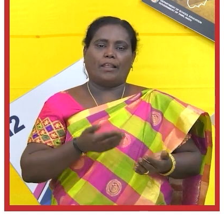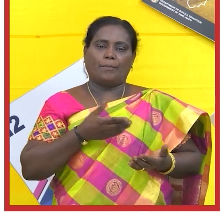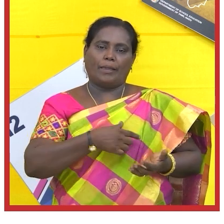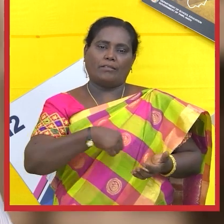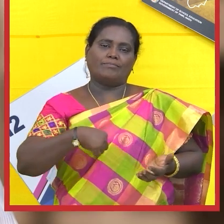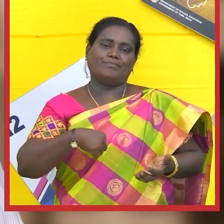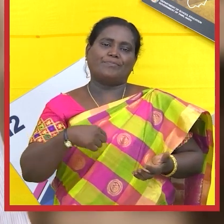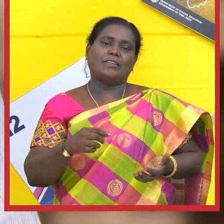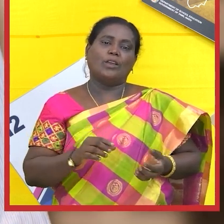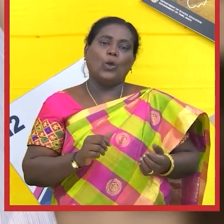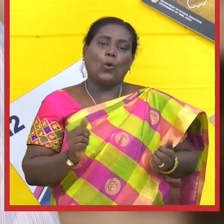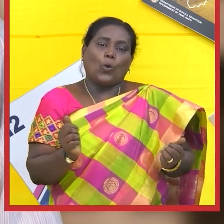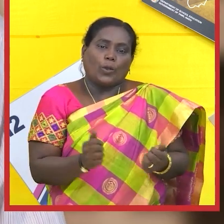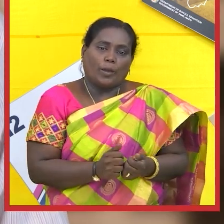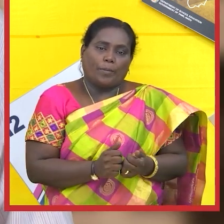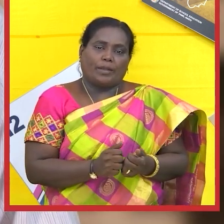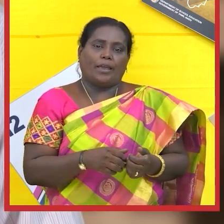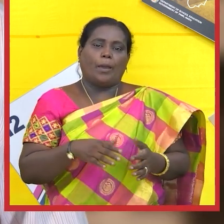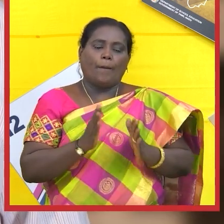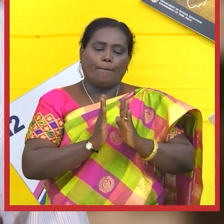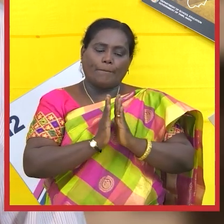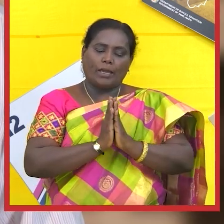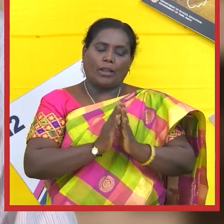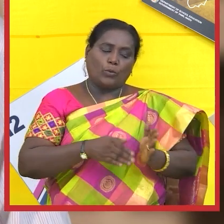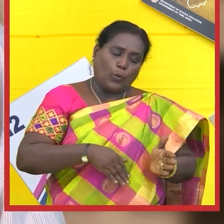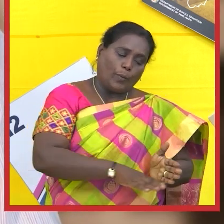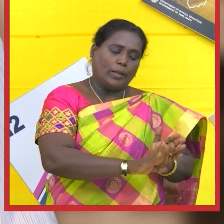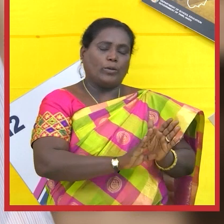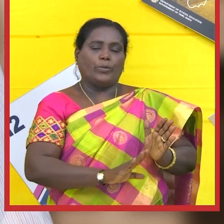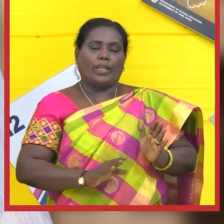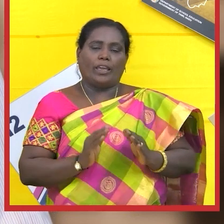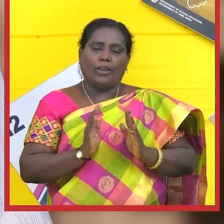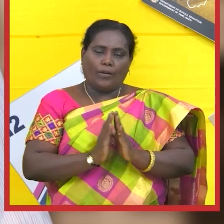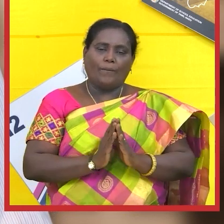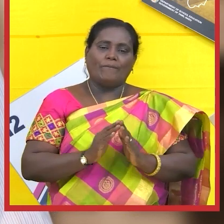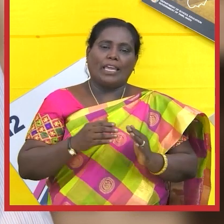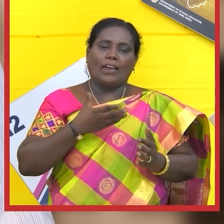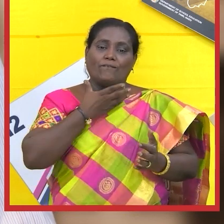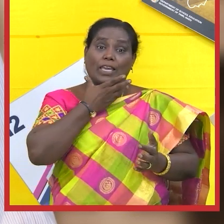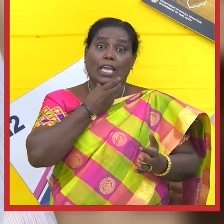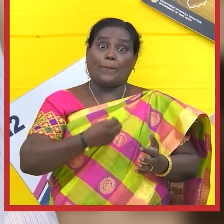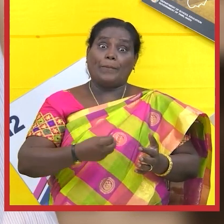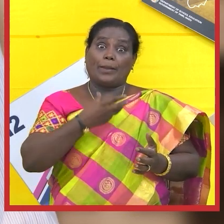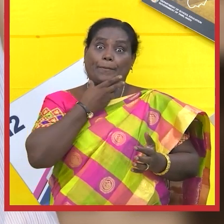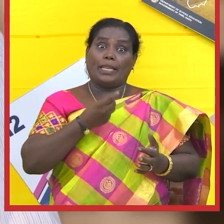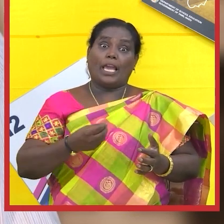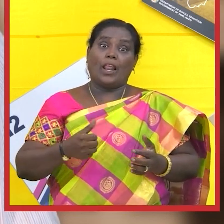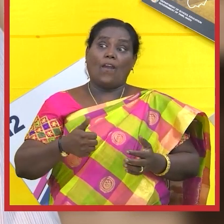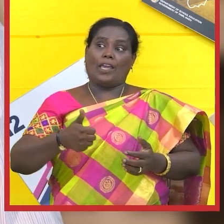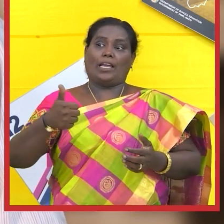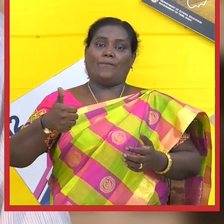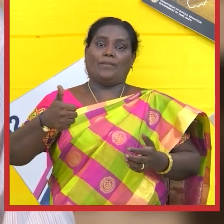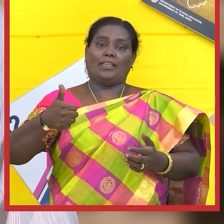அழைக்கப்படுகிறார். ஒடுக்கப்பட்ட மக்கள் கோவிலுக்குள் நுழையும் உரிமையை பெற்றுத்தந்த வைக்கம் வீரர், அவருக்காக